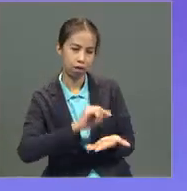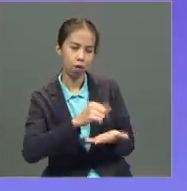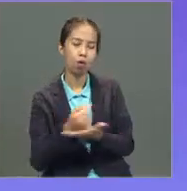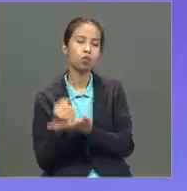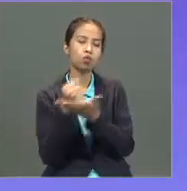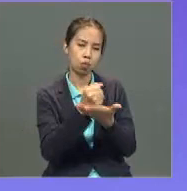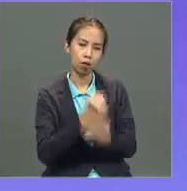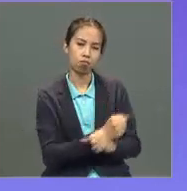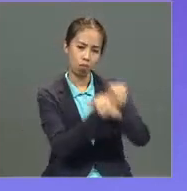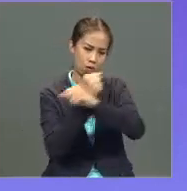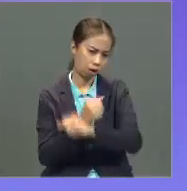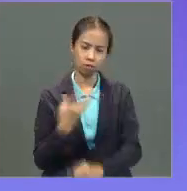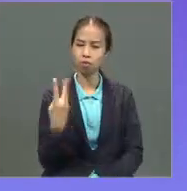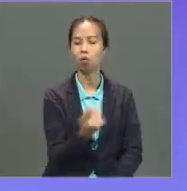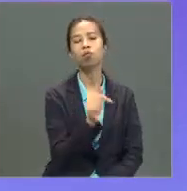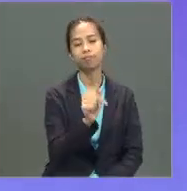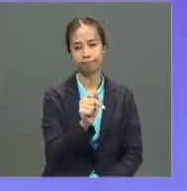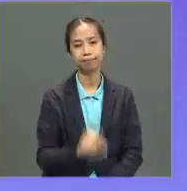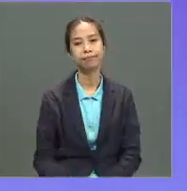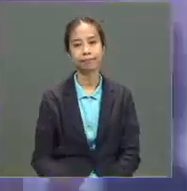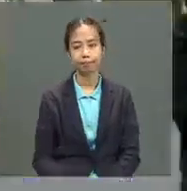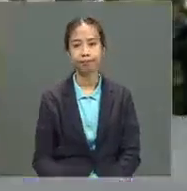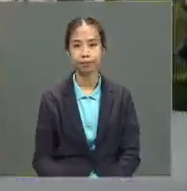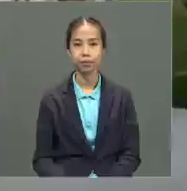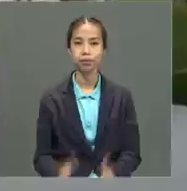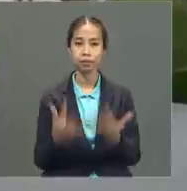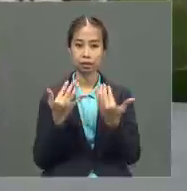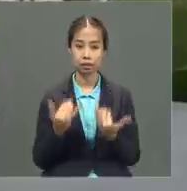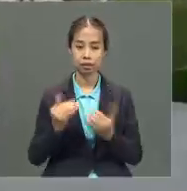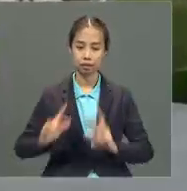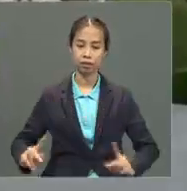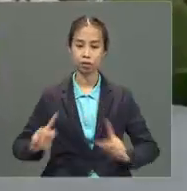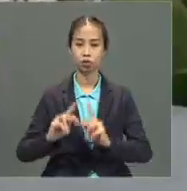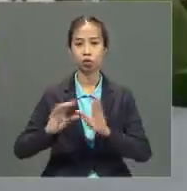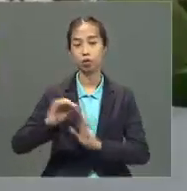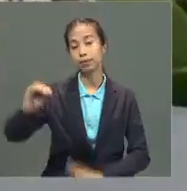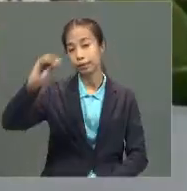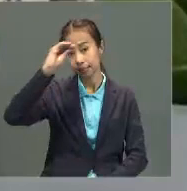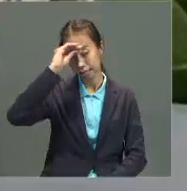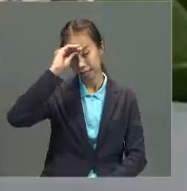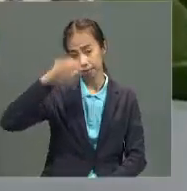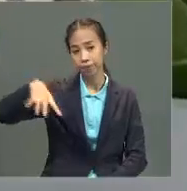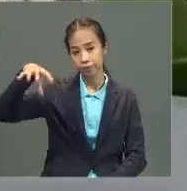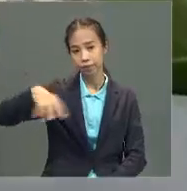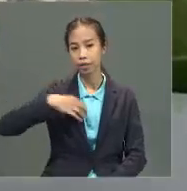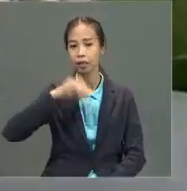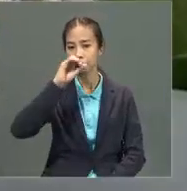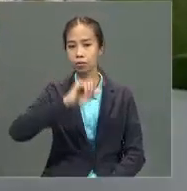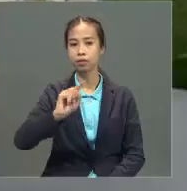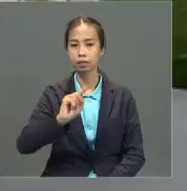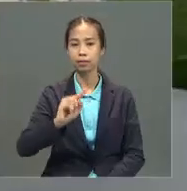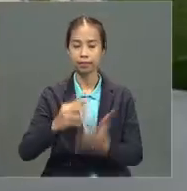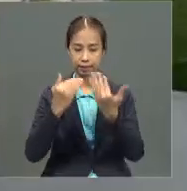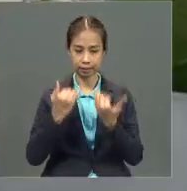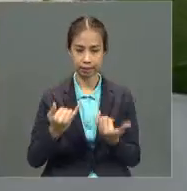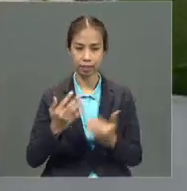ควบคุมการระบาดเนี่ยทำได้อย่างทันท่วงทีนะครับรัฐมนตรีว่าการกระทรวงศึกษาธิการท่านณัฐพลทิพย์สุวรรณนะครับก็บอกนะครับว่า